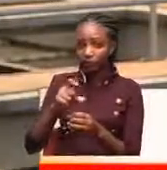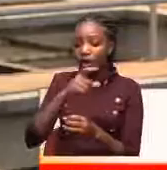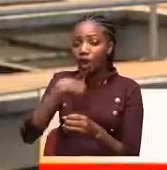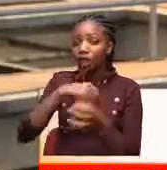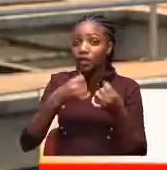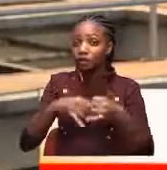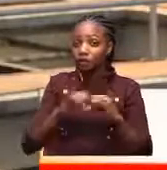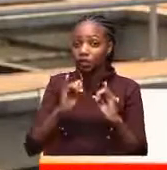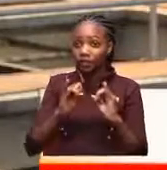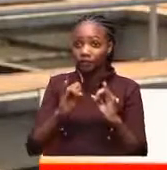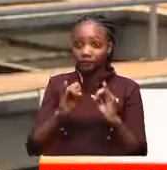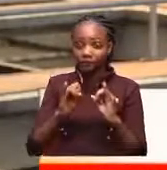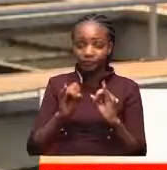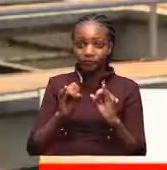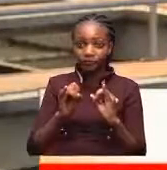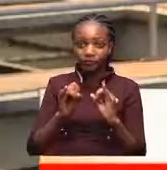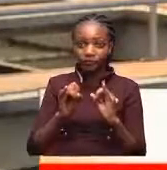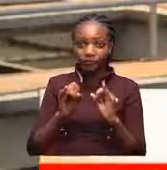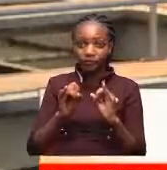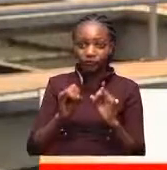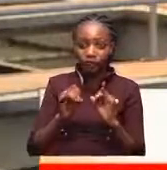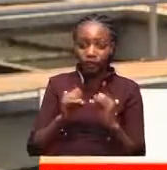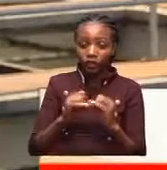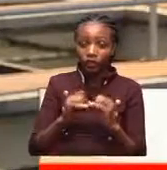to combat